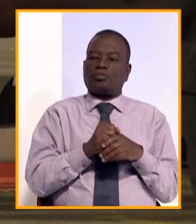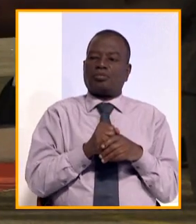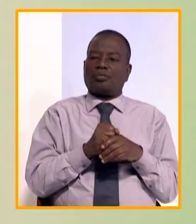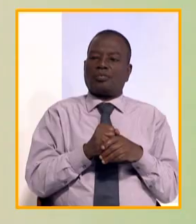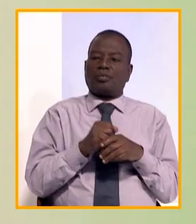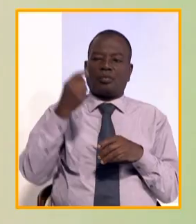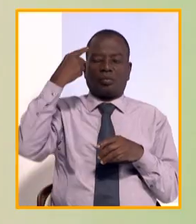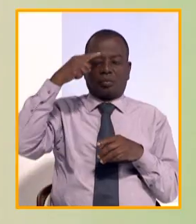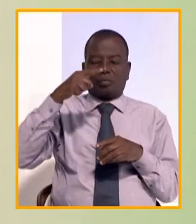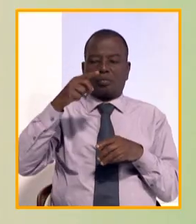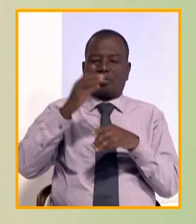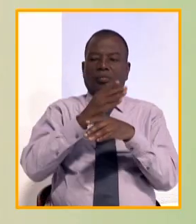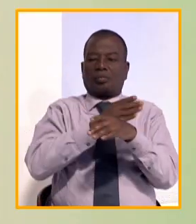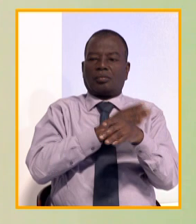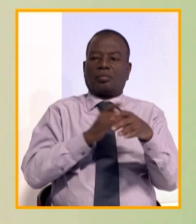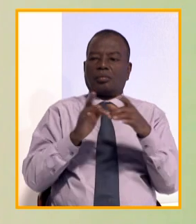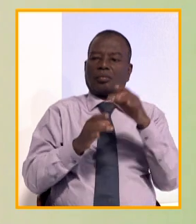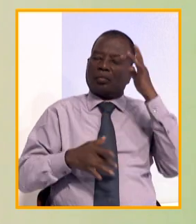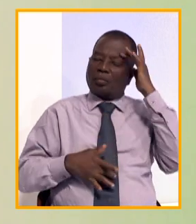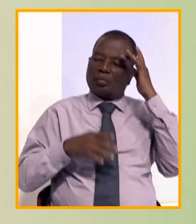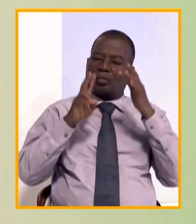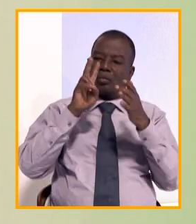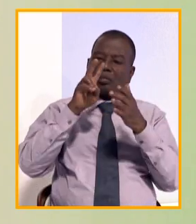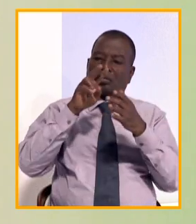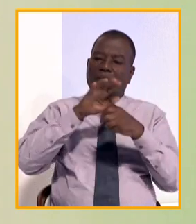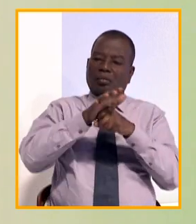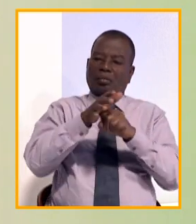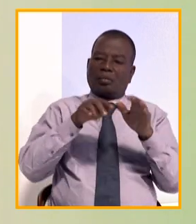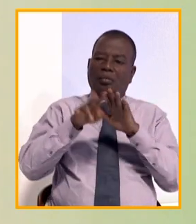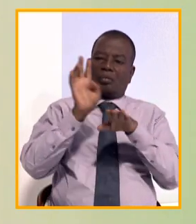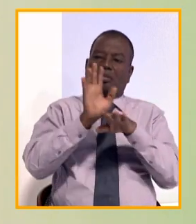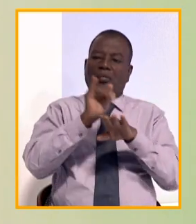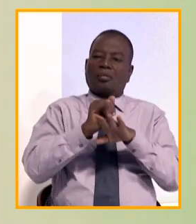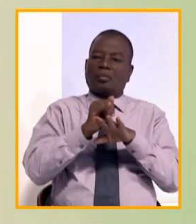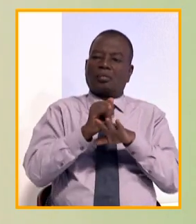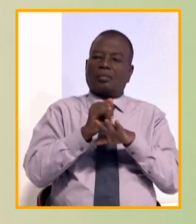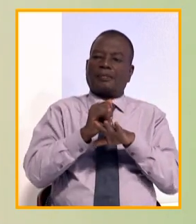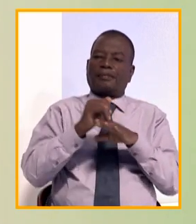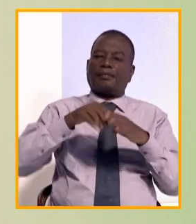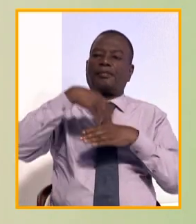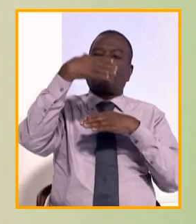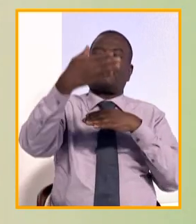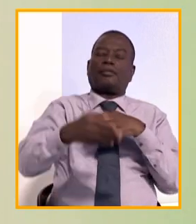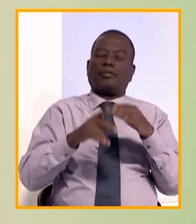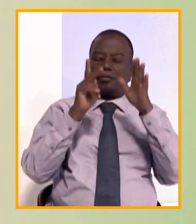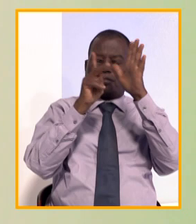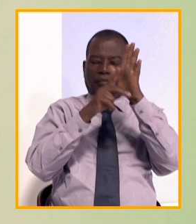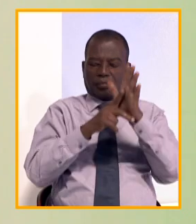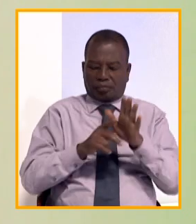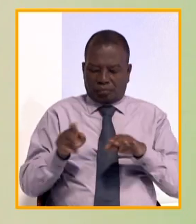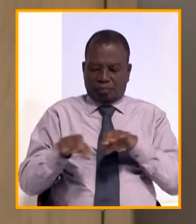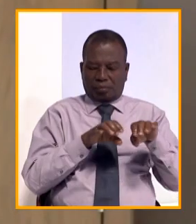Au titre de l'évolution de la maladie à coronavirus 2019 en Côte d'Ivoire, à la suite de la présentation